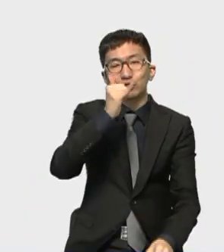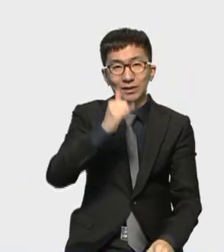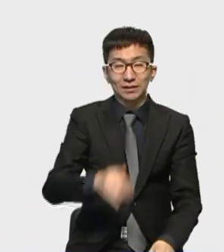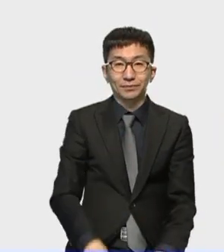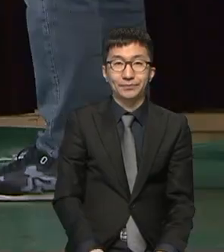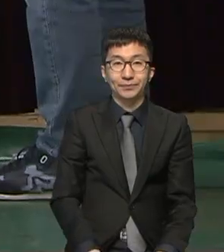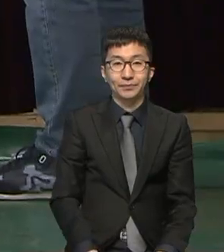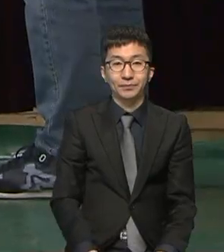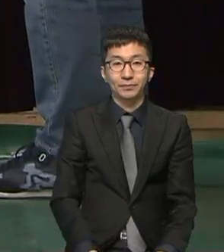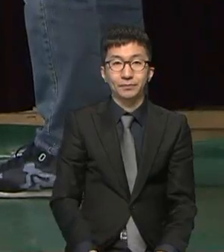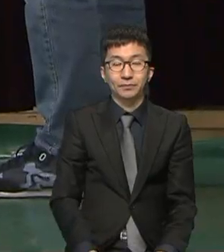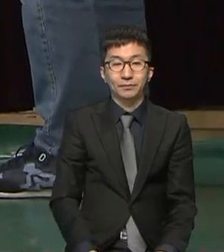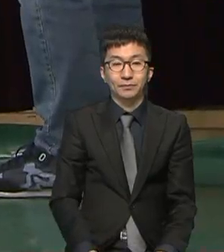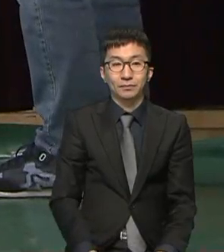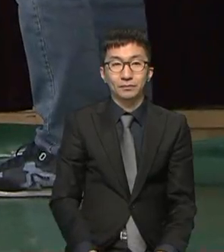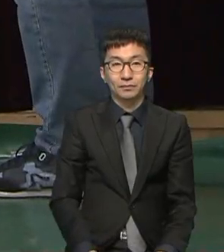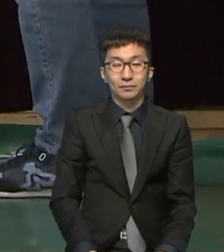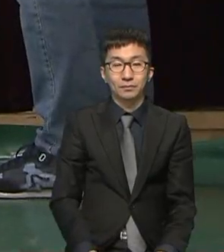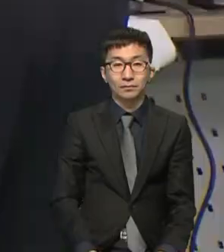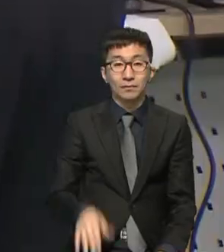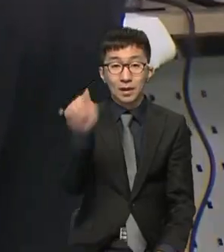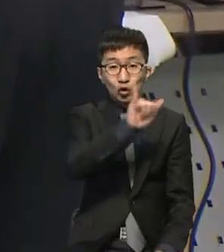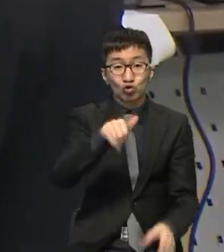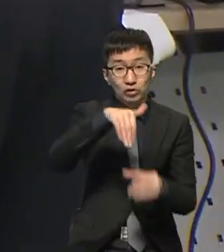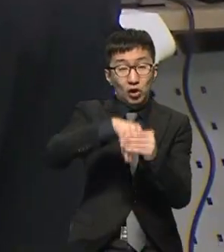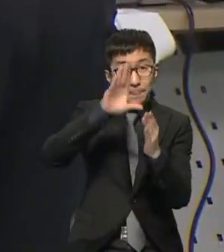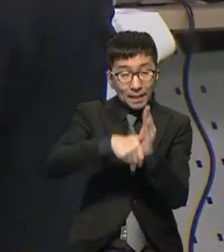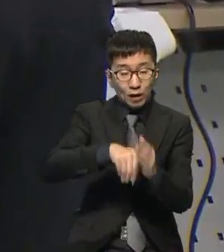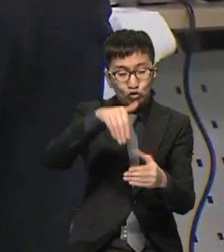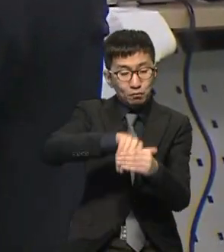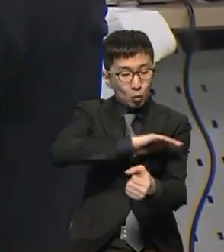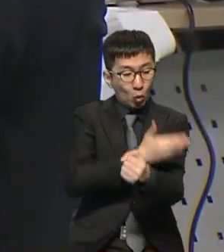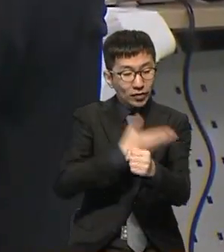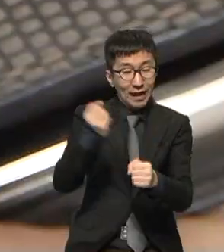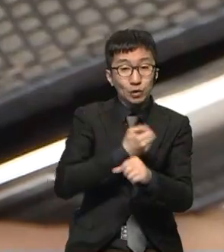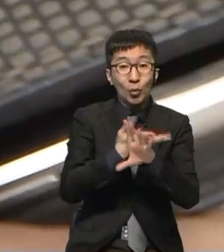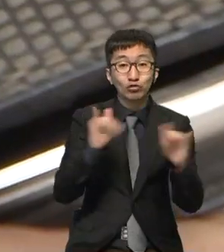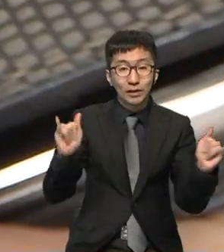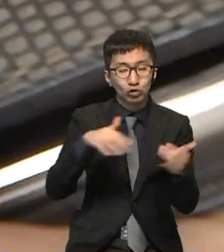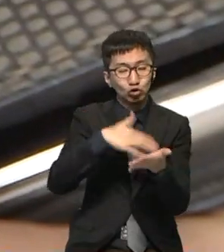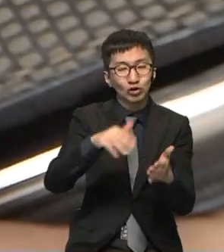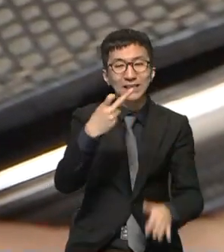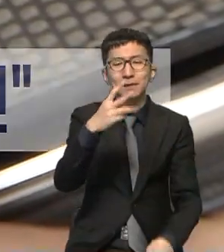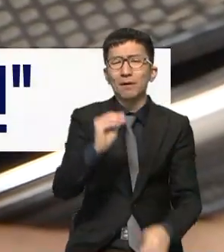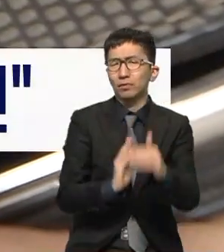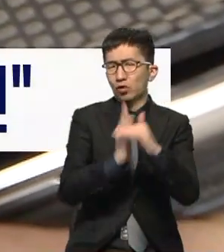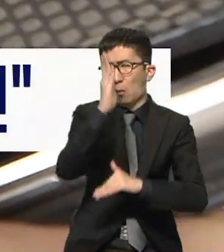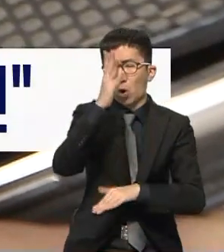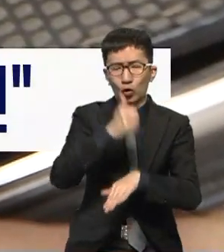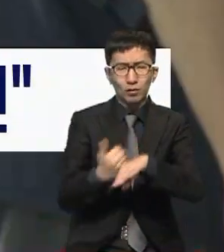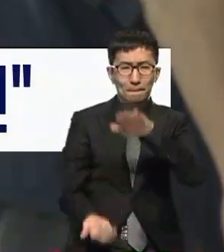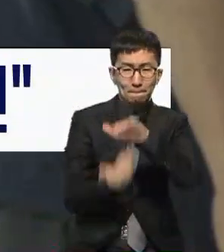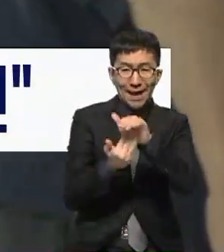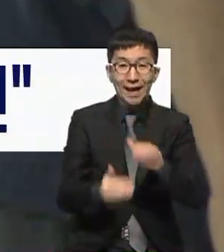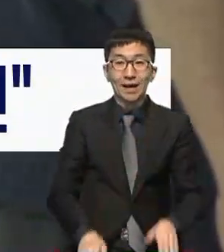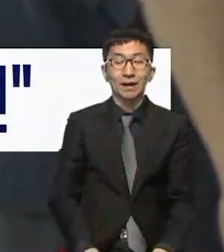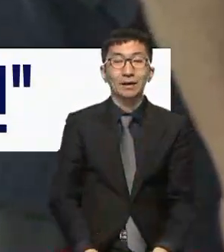갖습니다. 지난 지방선거에선 투표권을 가진 외국인이 12만 명을 넘기며 최고치를